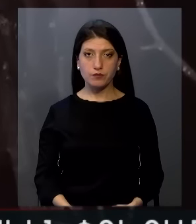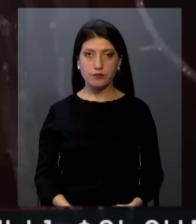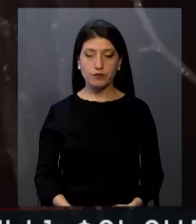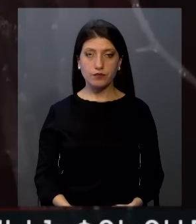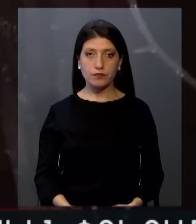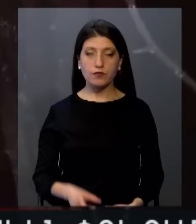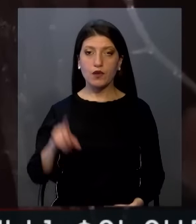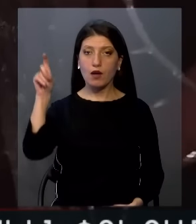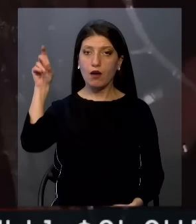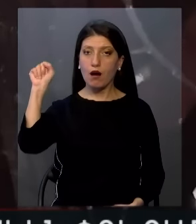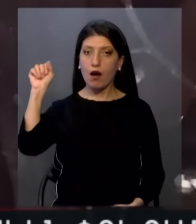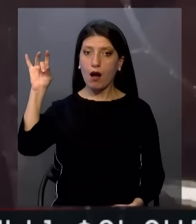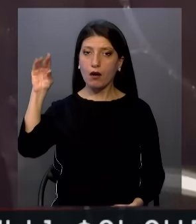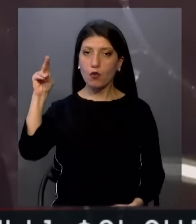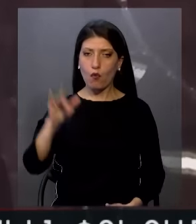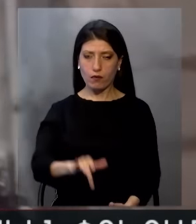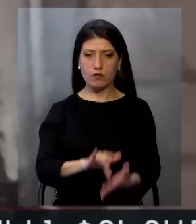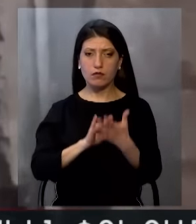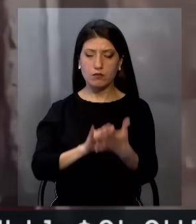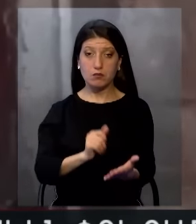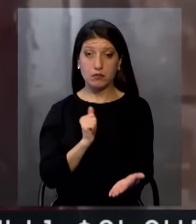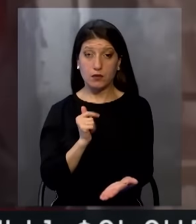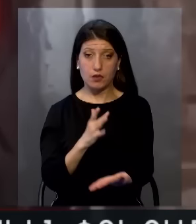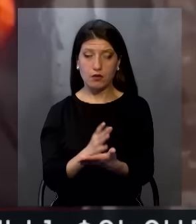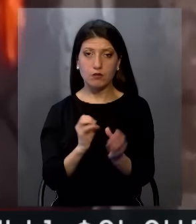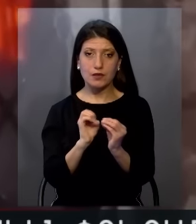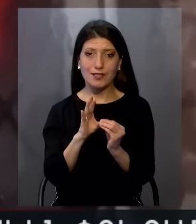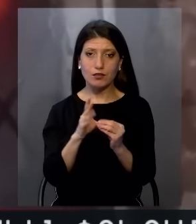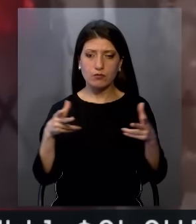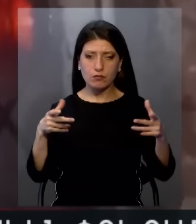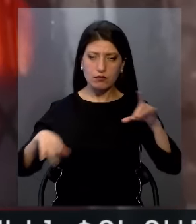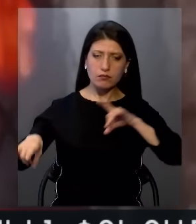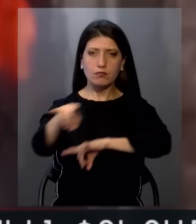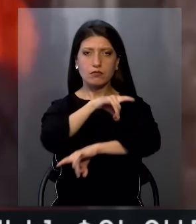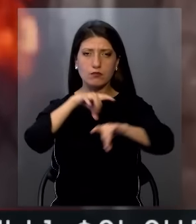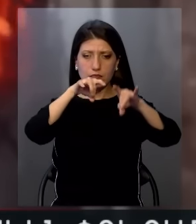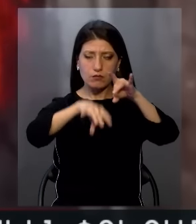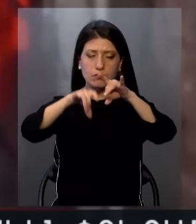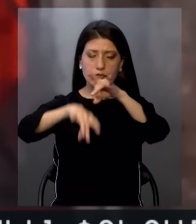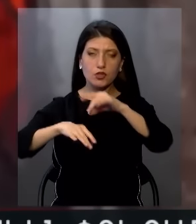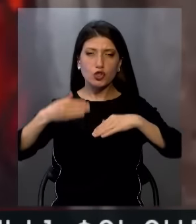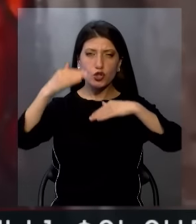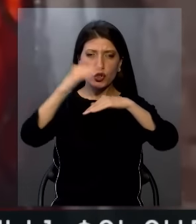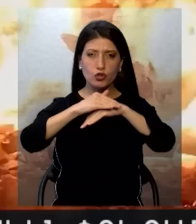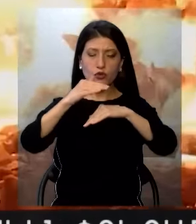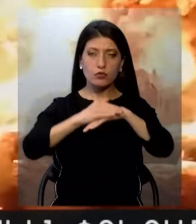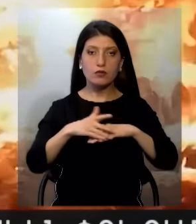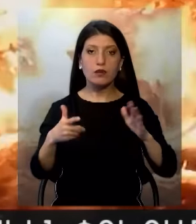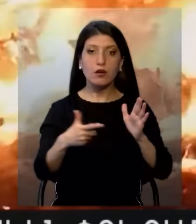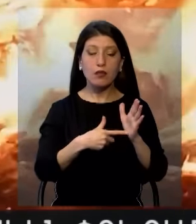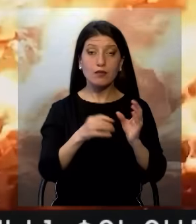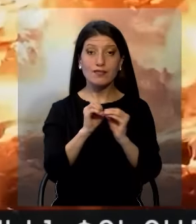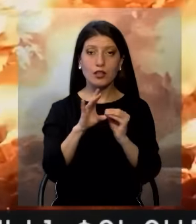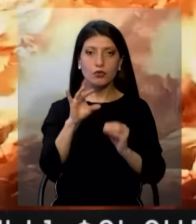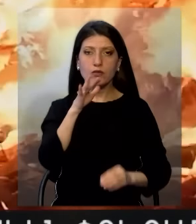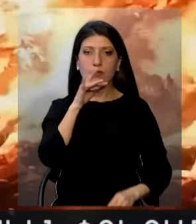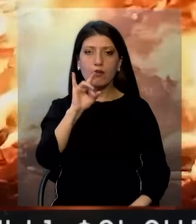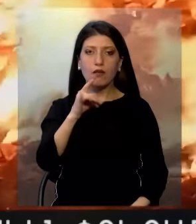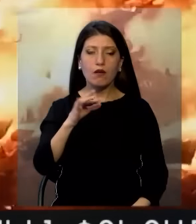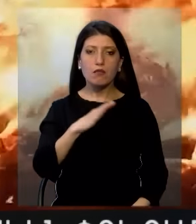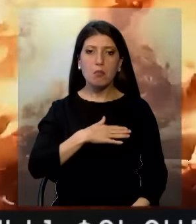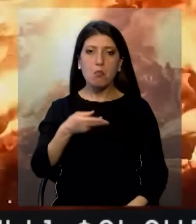Խարկովի ուղությամբ միանգամից 14 անօթաչու թրչող սարք է գրոհել գիշերը։ 7 և 14 տարեկան երեխաներ